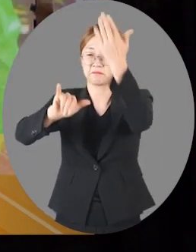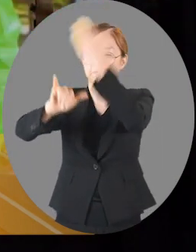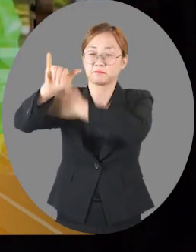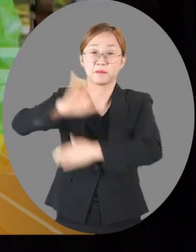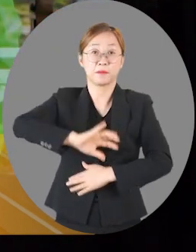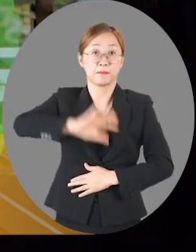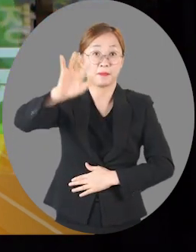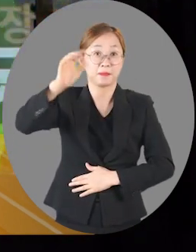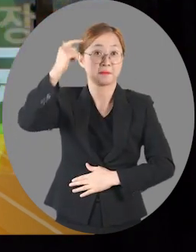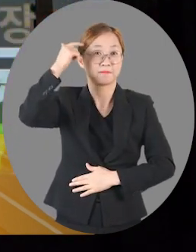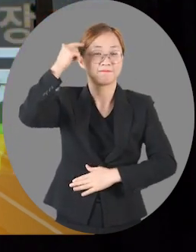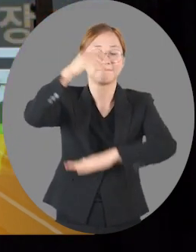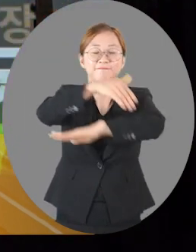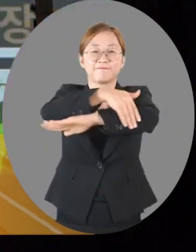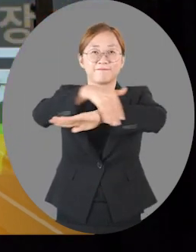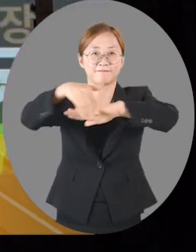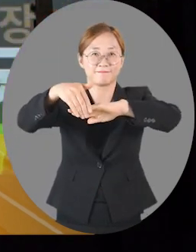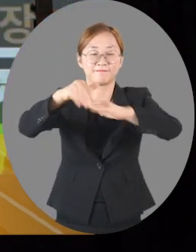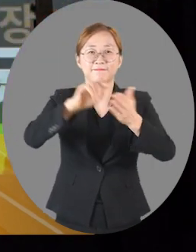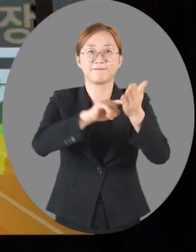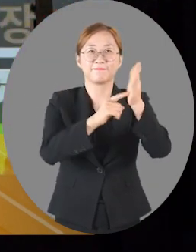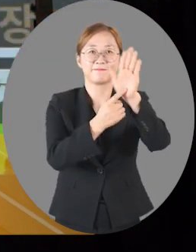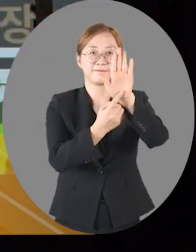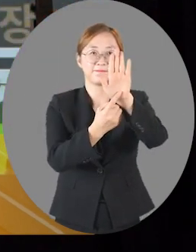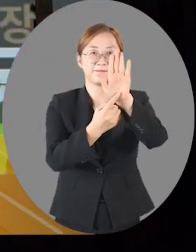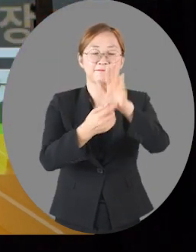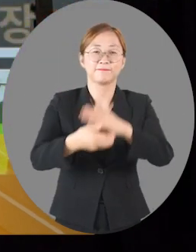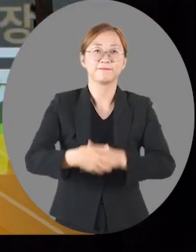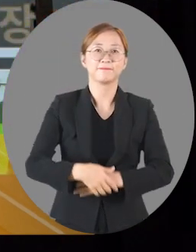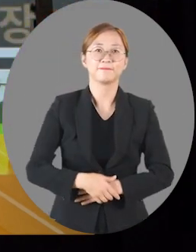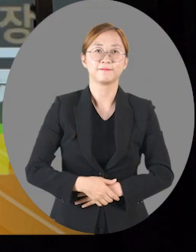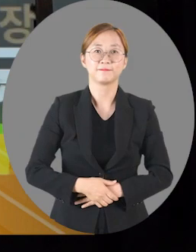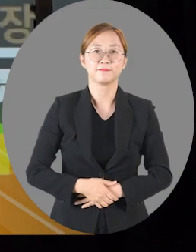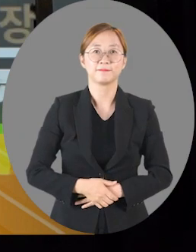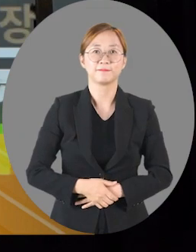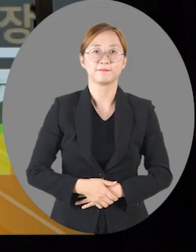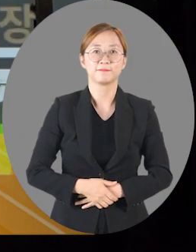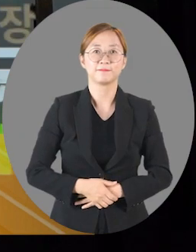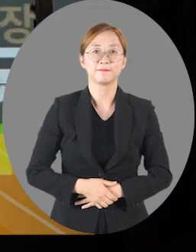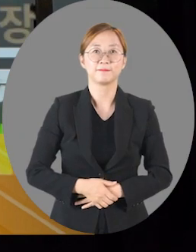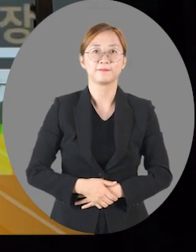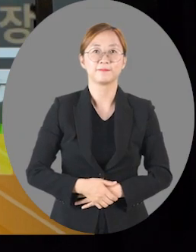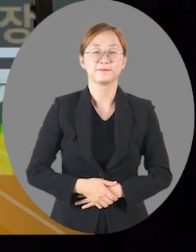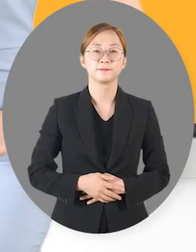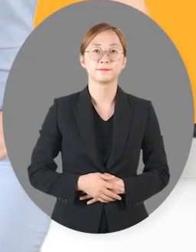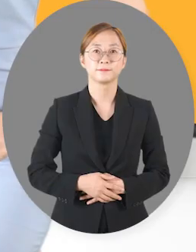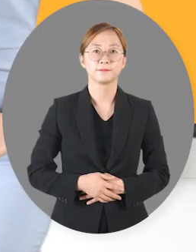한국연극협회 공주시지부 유튜브 채널을 통해 공개할 예정입니다.